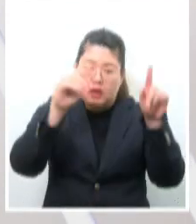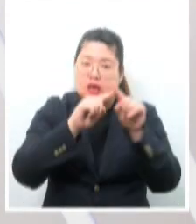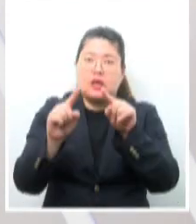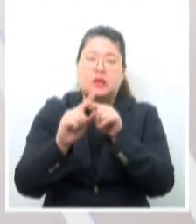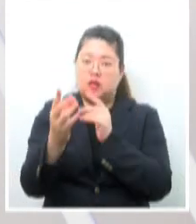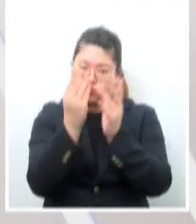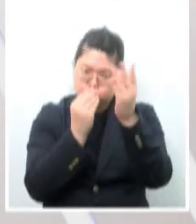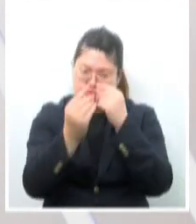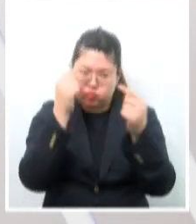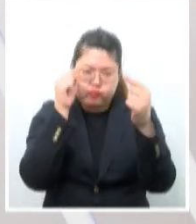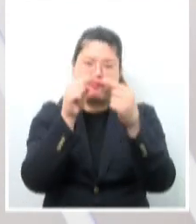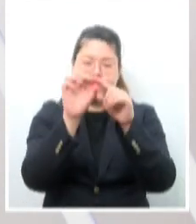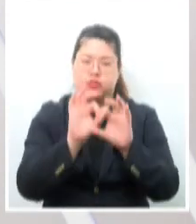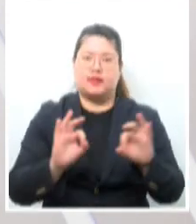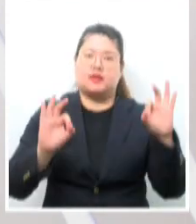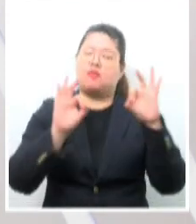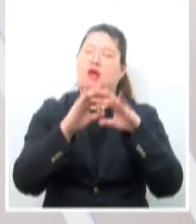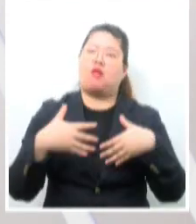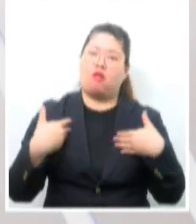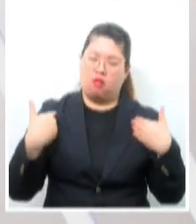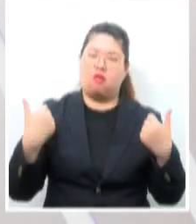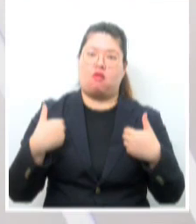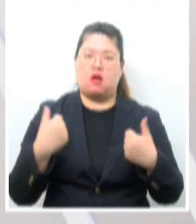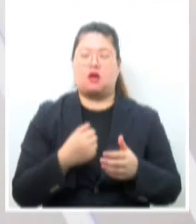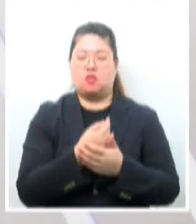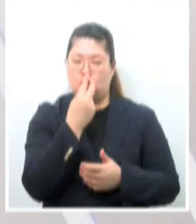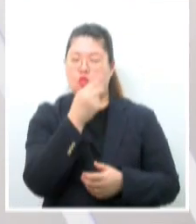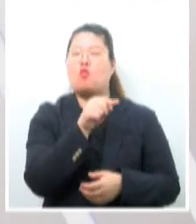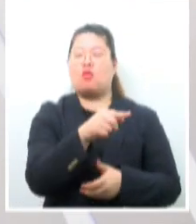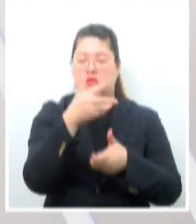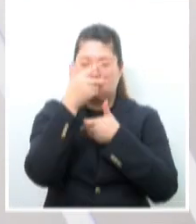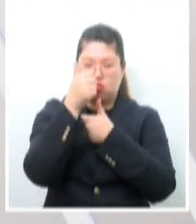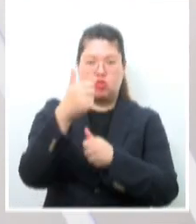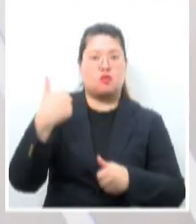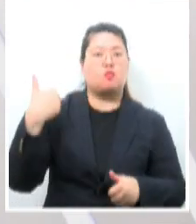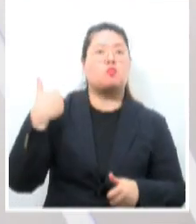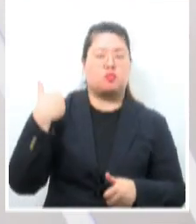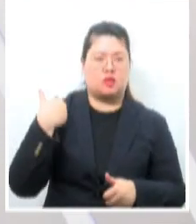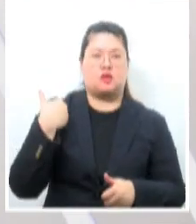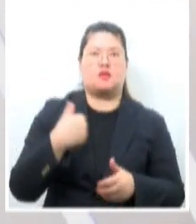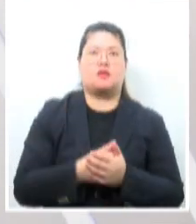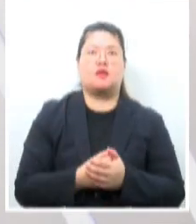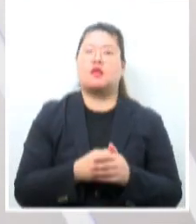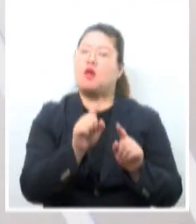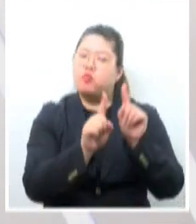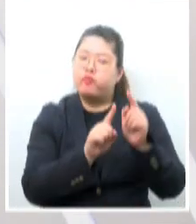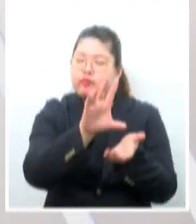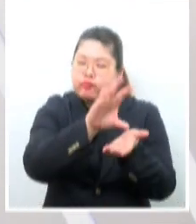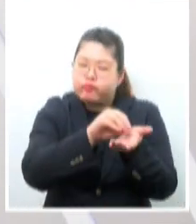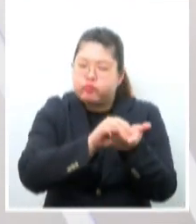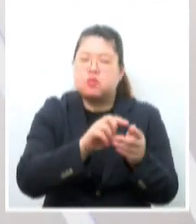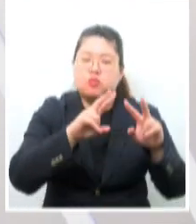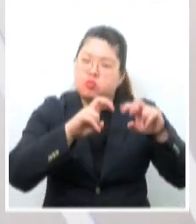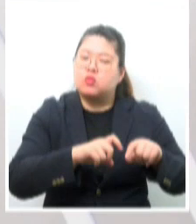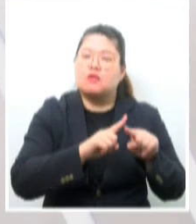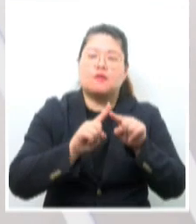างเป้าหมายนะคะแล้วก็มีความสะดวกสบายนะคะที่สำคัญคือดูแล้วเนี่ยน่าสนใจแล้วก็มีความสุขสันต์ทำแบบทดสอบผ่านเกมต่างๆนะ